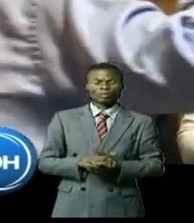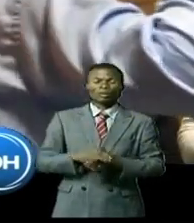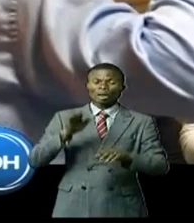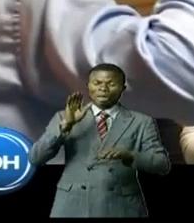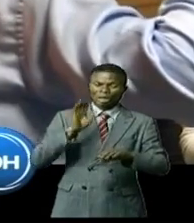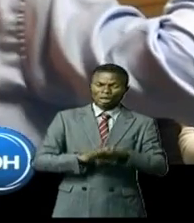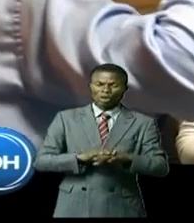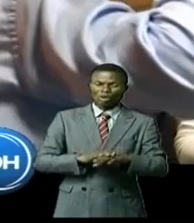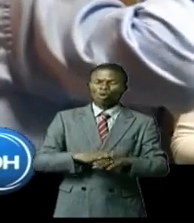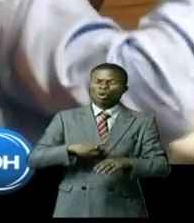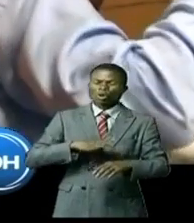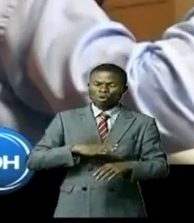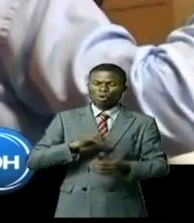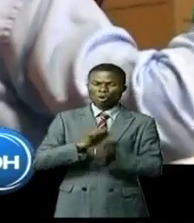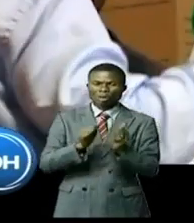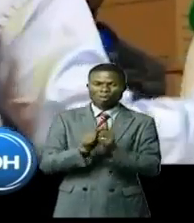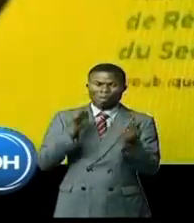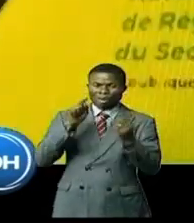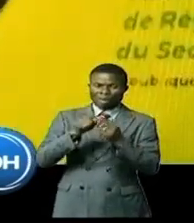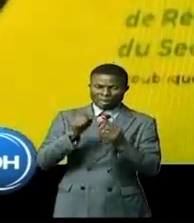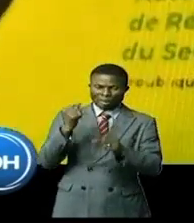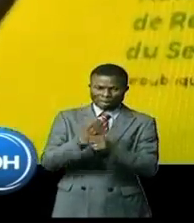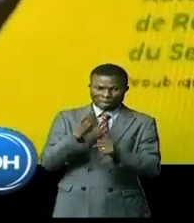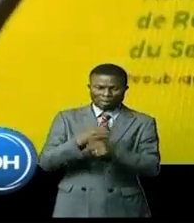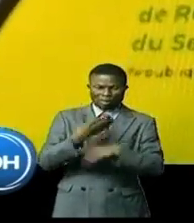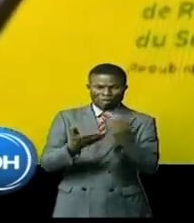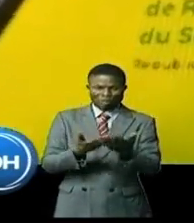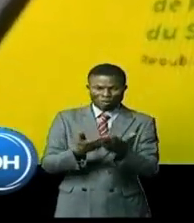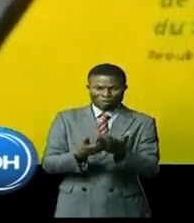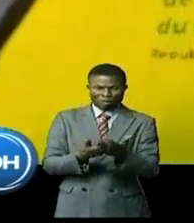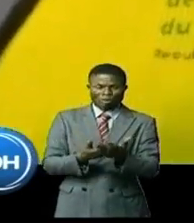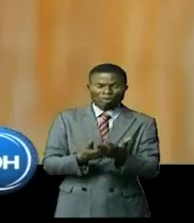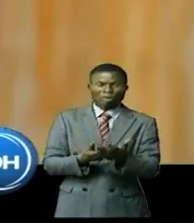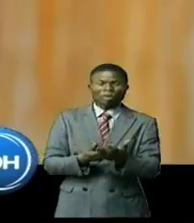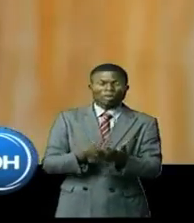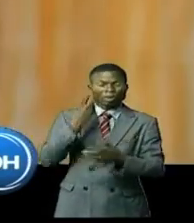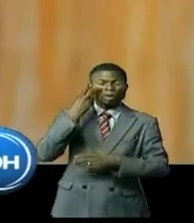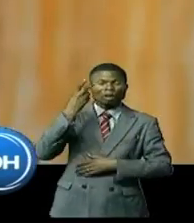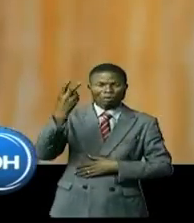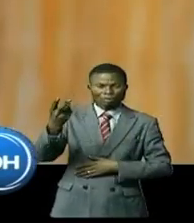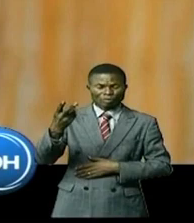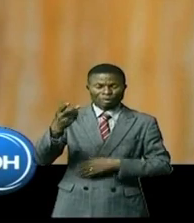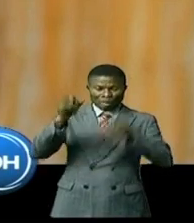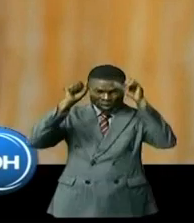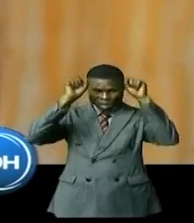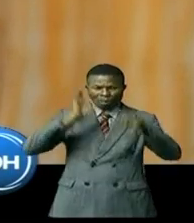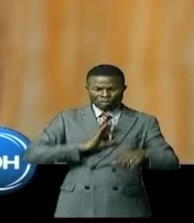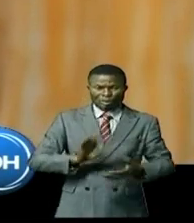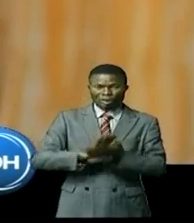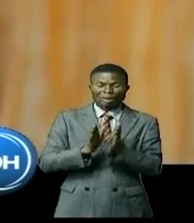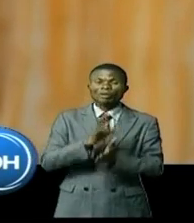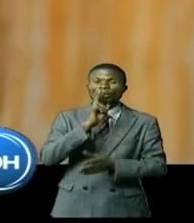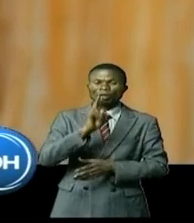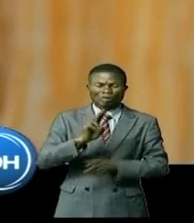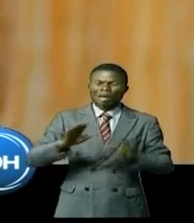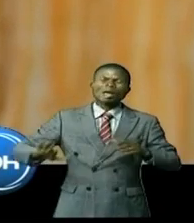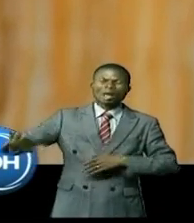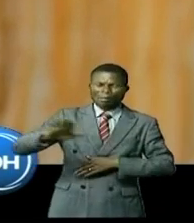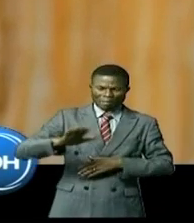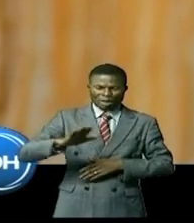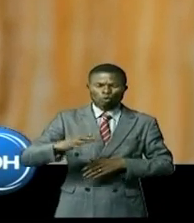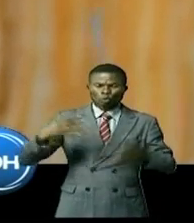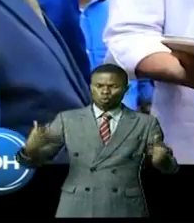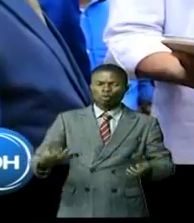Préoccupée par les objectifs que doit atteindre l'ARE dans la matérialisation de la vision du chef de l'État, Félix-Antoine Tshisekedi